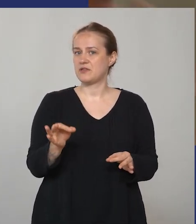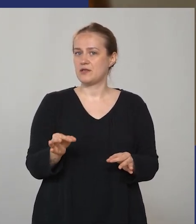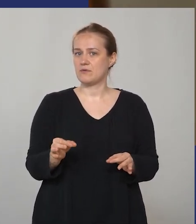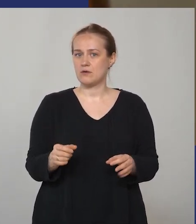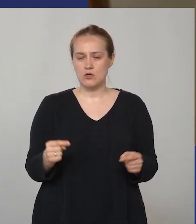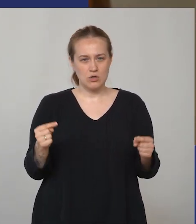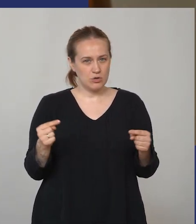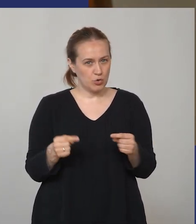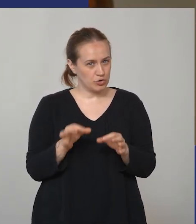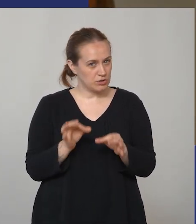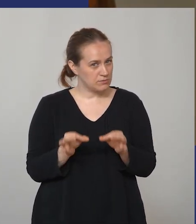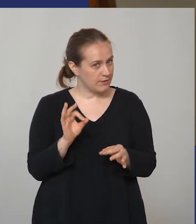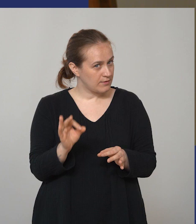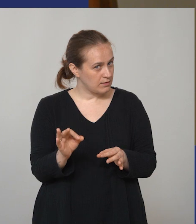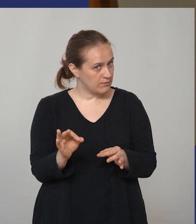Справедливо?